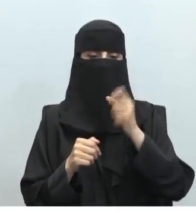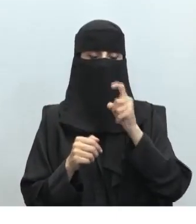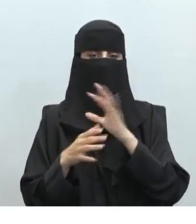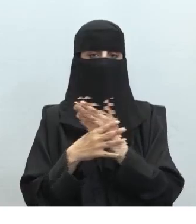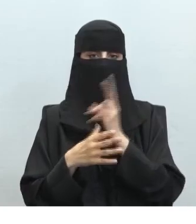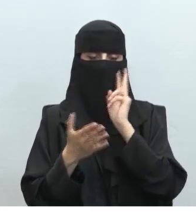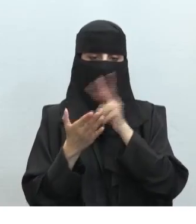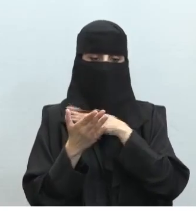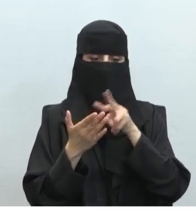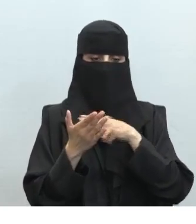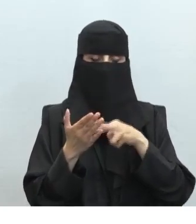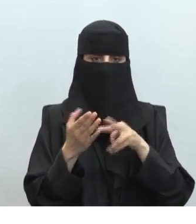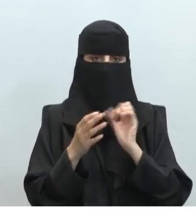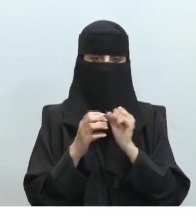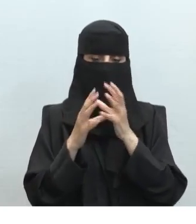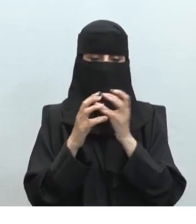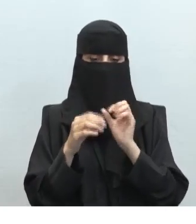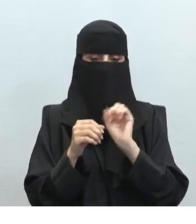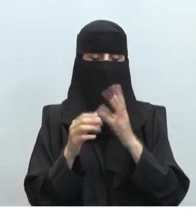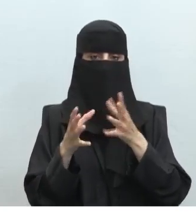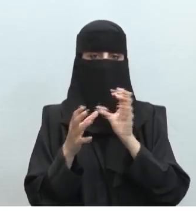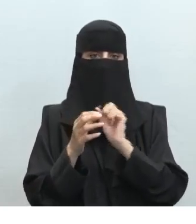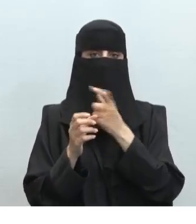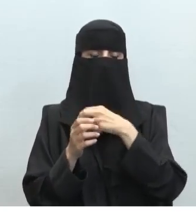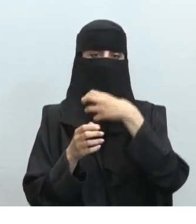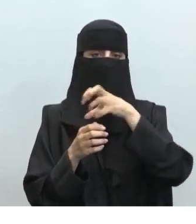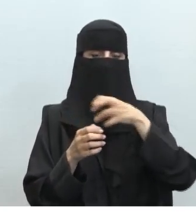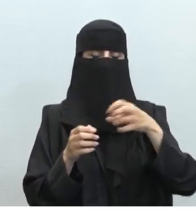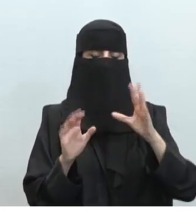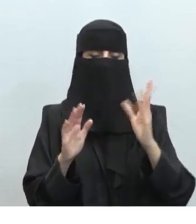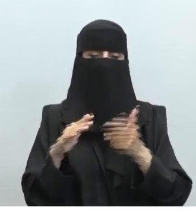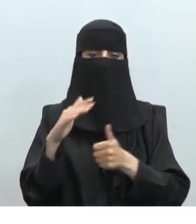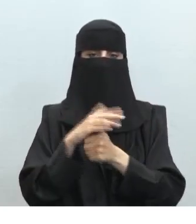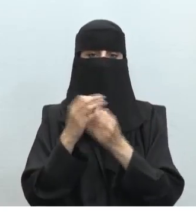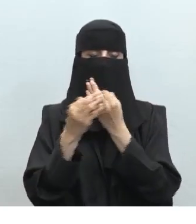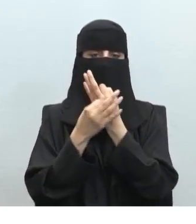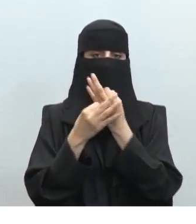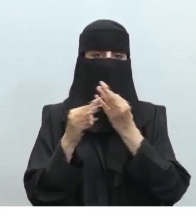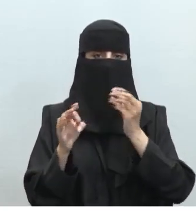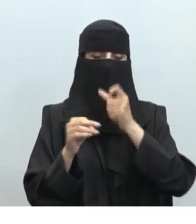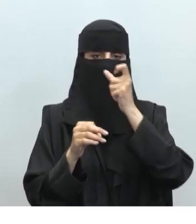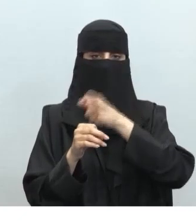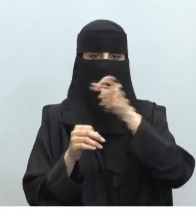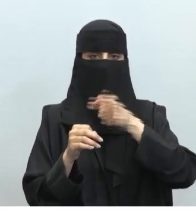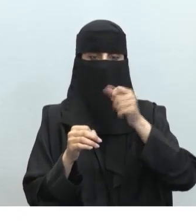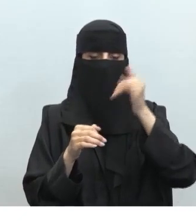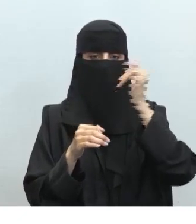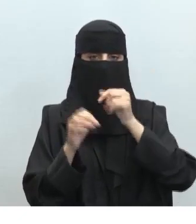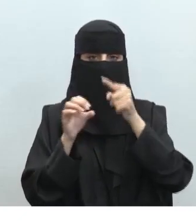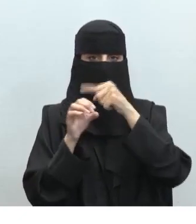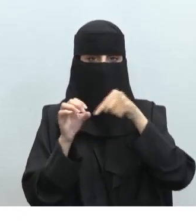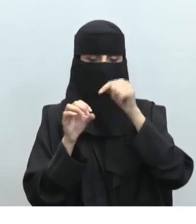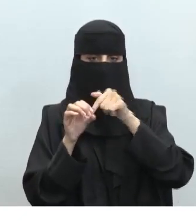والتعبير عنها يعبر عنها العلماء بانها المبدا الاساسي في الاحياء جميع الخلايا داخل الجسم داخلها نواه كل نواه بداخلها ماده